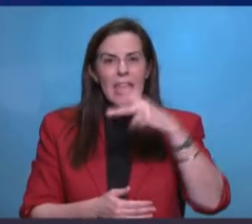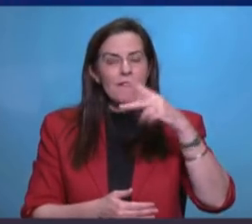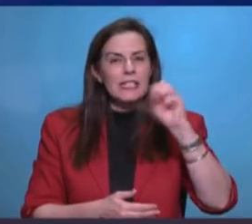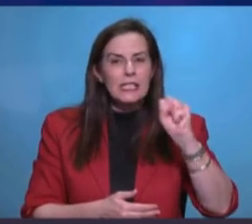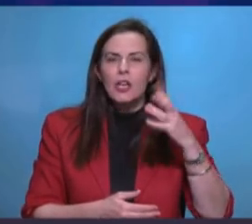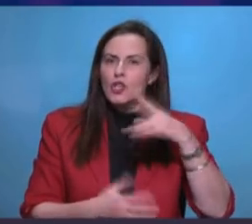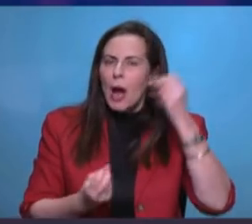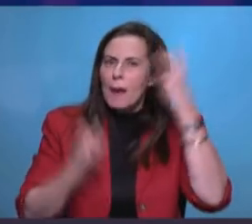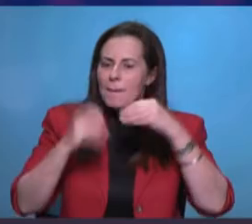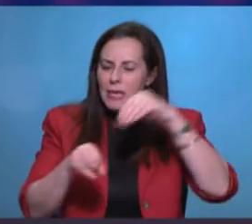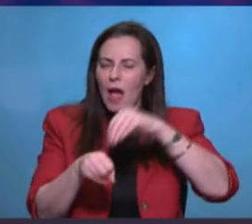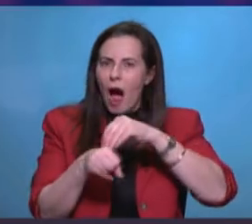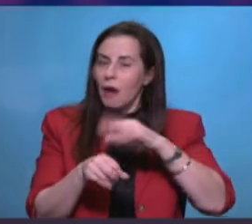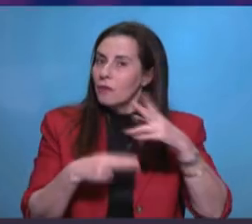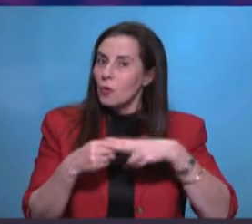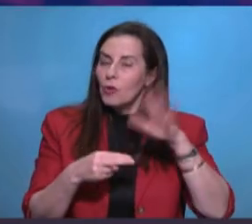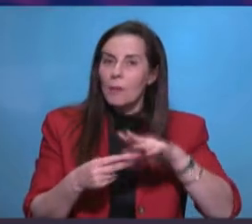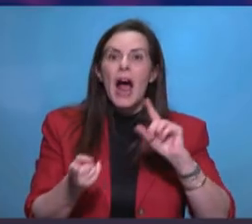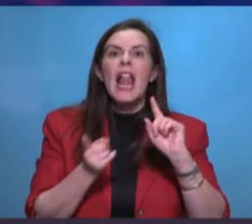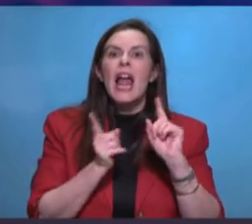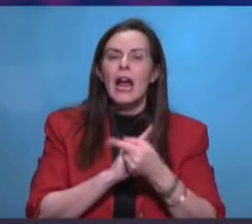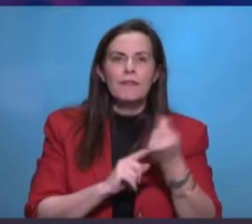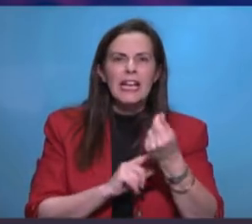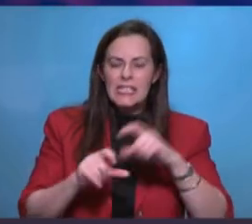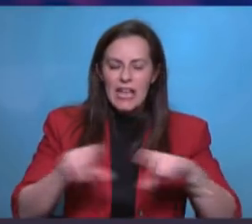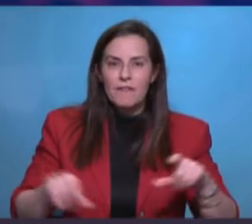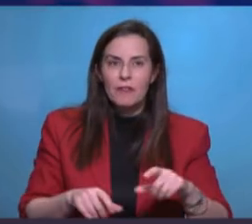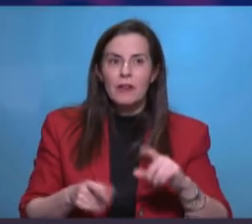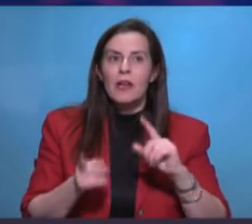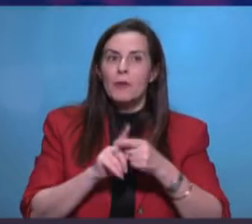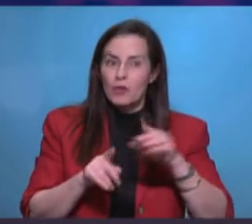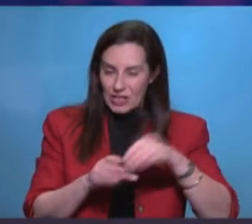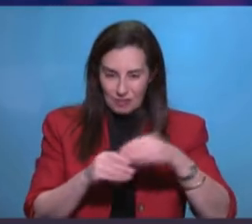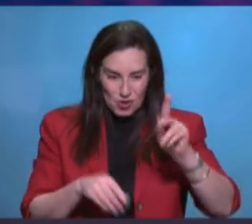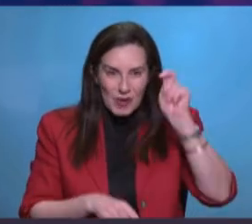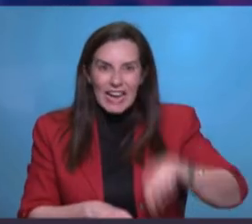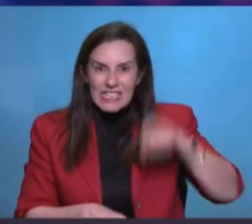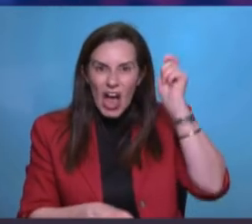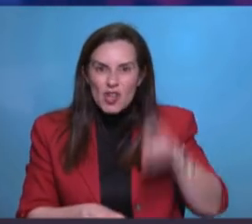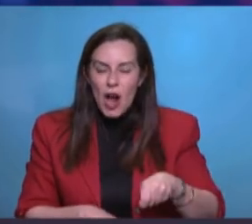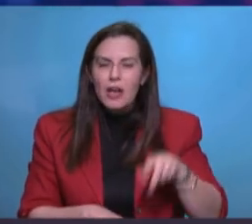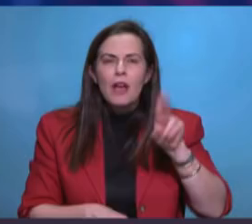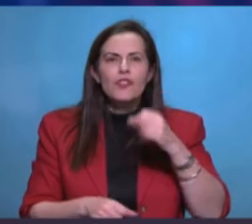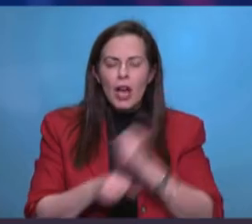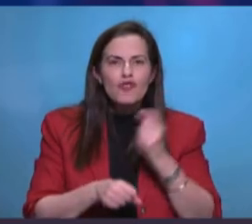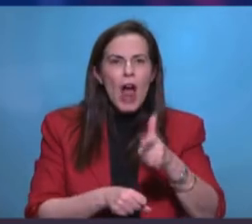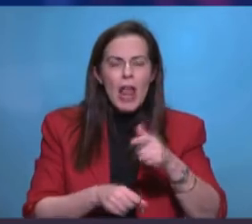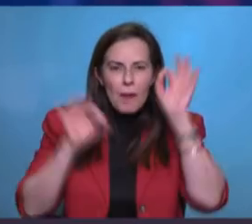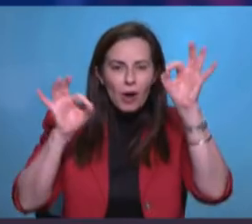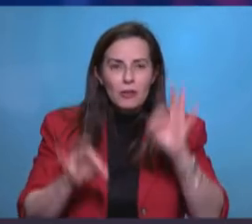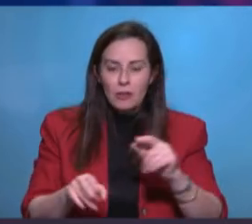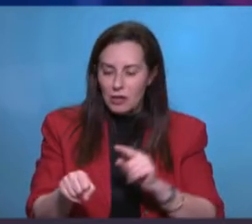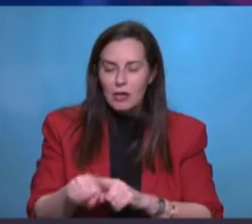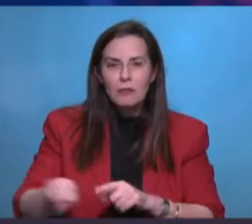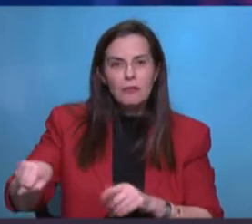הרבה יותר מידע ויוכלו בקרוב להחליף את הארנק. בדומה לצ'יפ שקיים בכרטיס האשראי, יהיה אפשר לשלם בחנויות רק עם